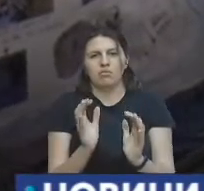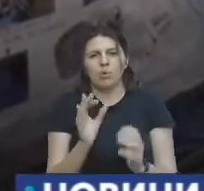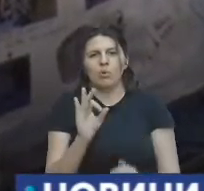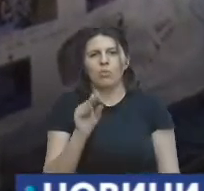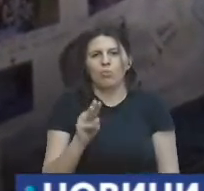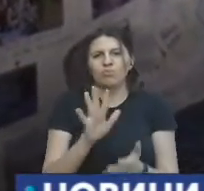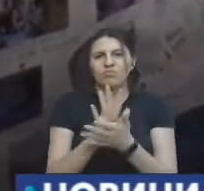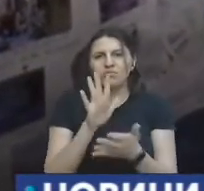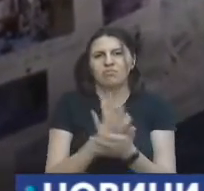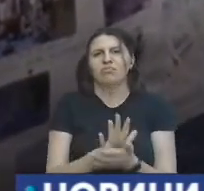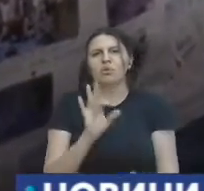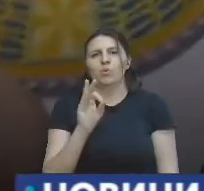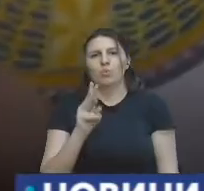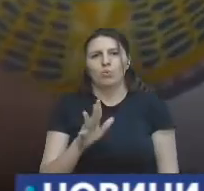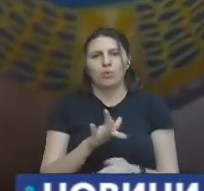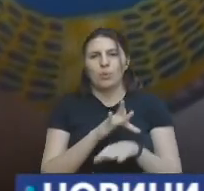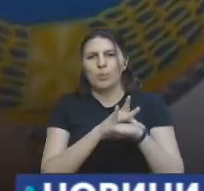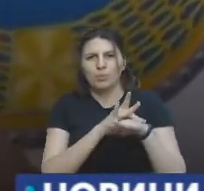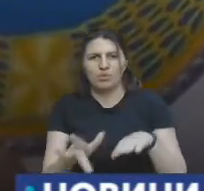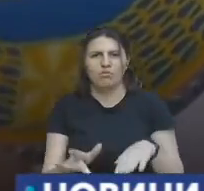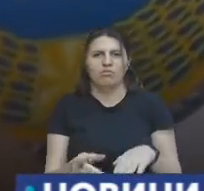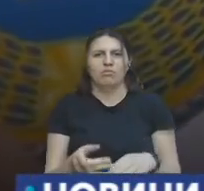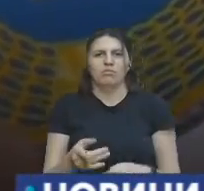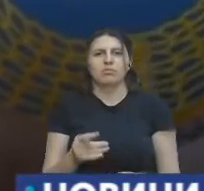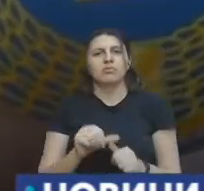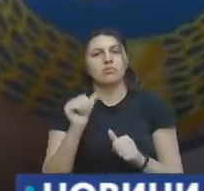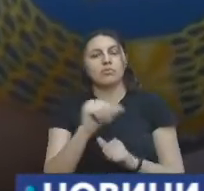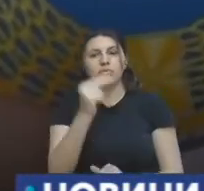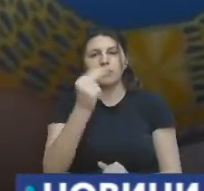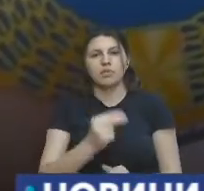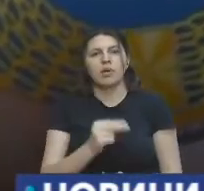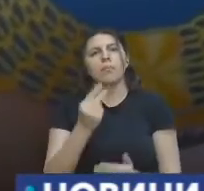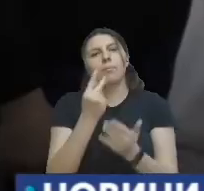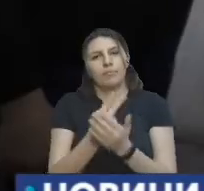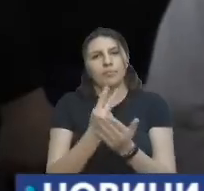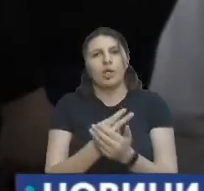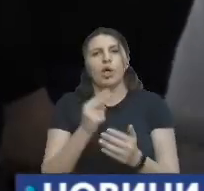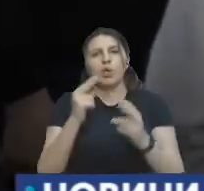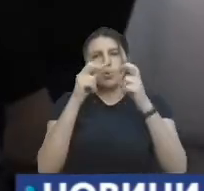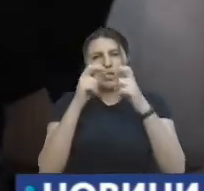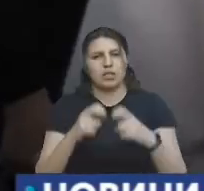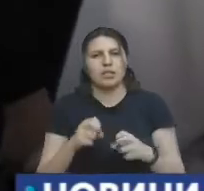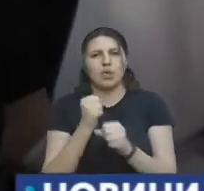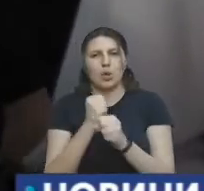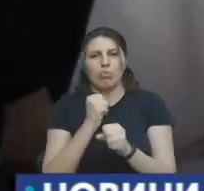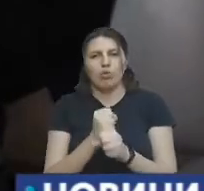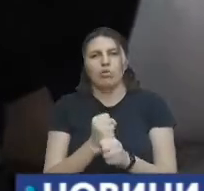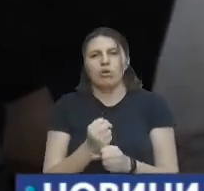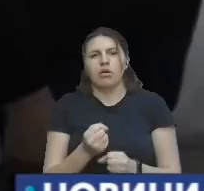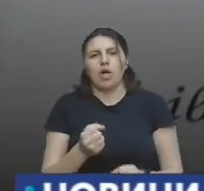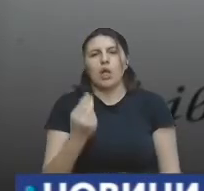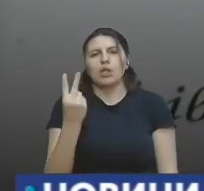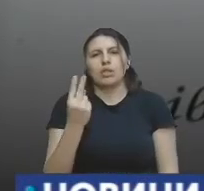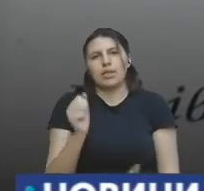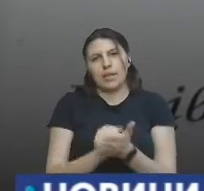бруду, від знищення. Окрім малюнка, Карина представила ще й дослідницьку роботу. Отримала за неї диплом другого